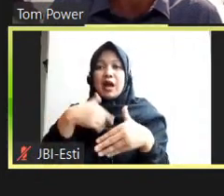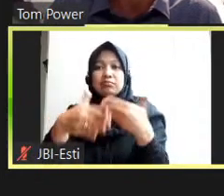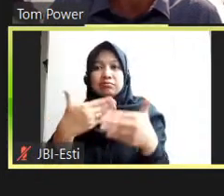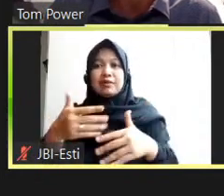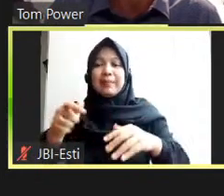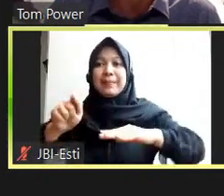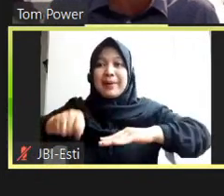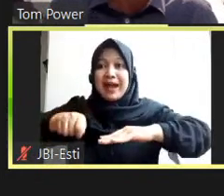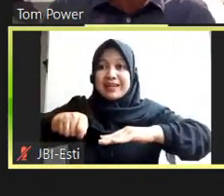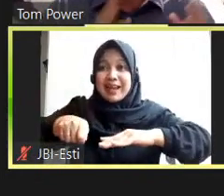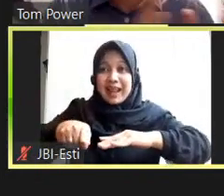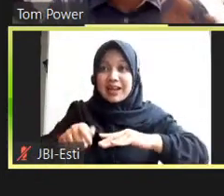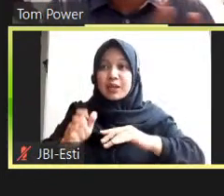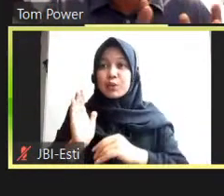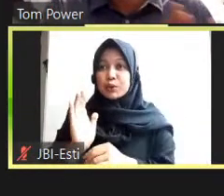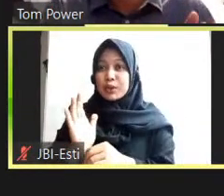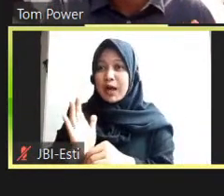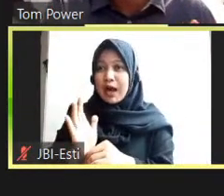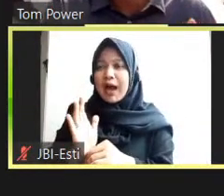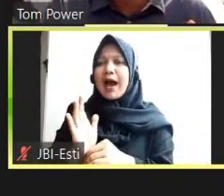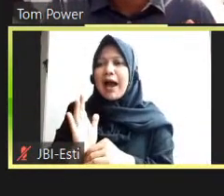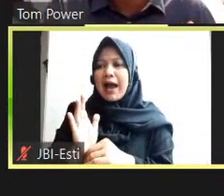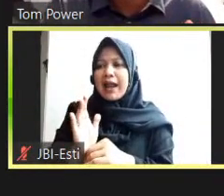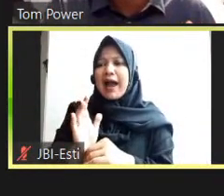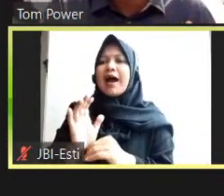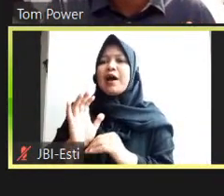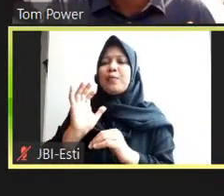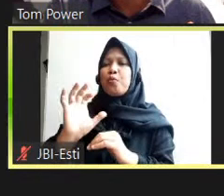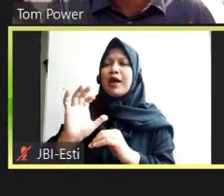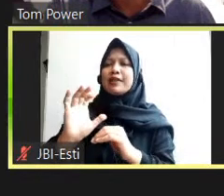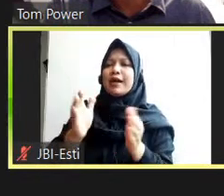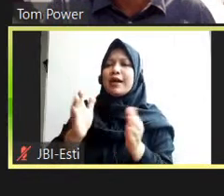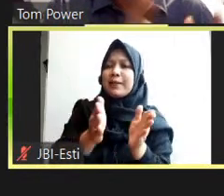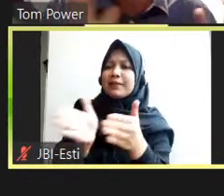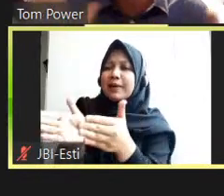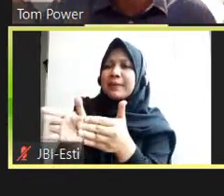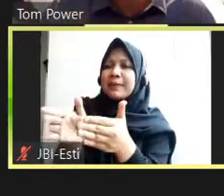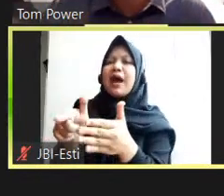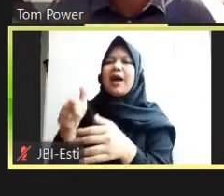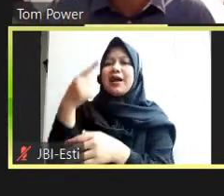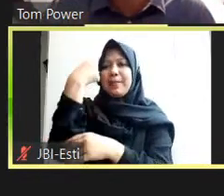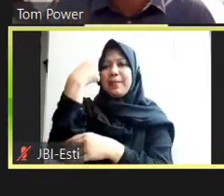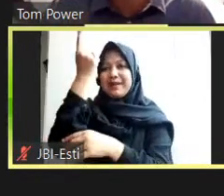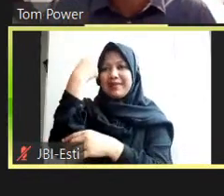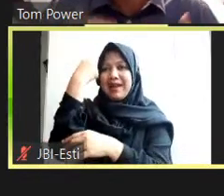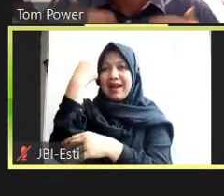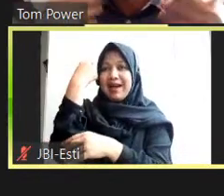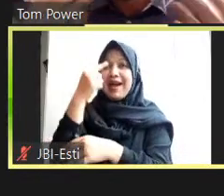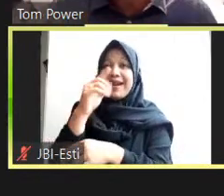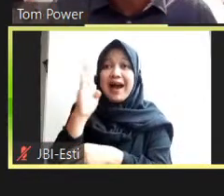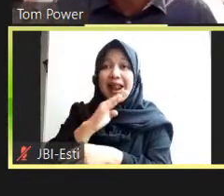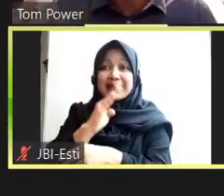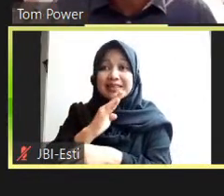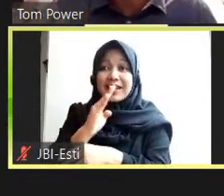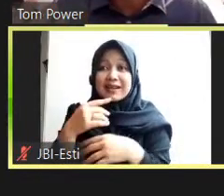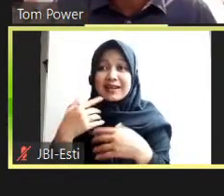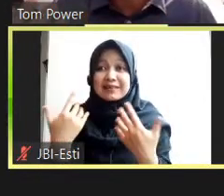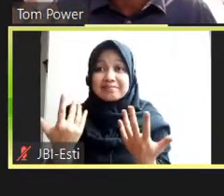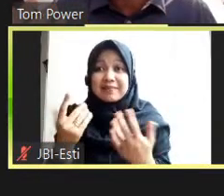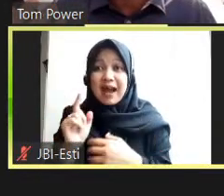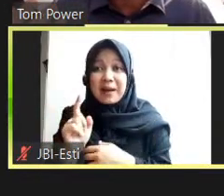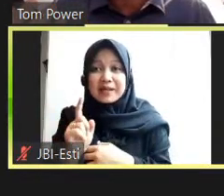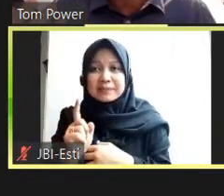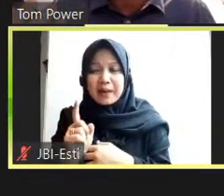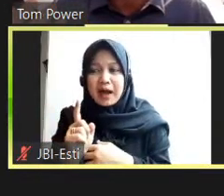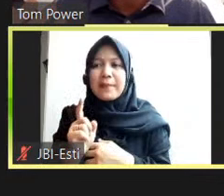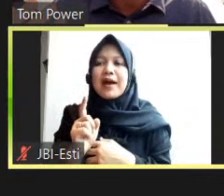itu cenderung berpihak ke pemerintah, ya. Dan salah satu alasannya adalah pasti kalau kita melihat